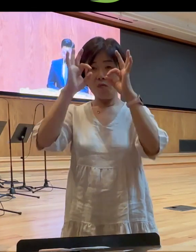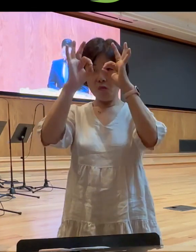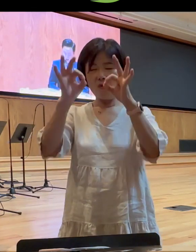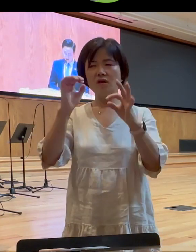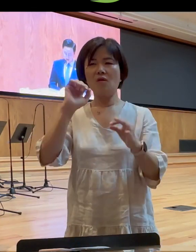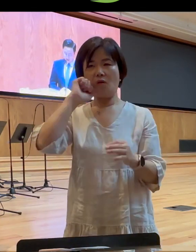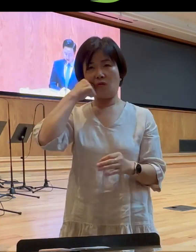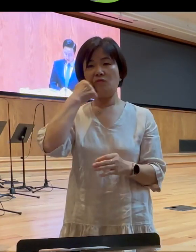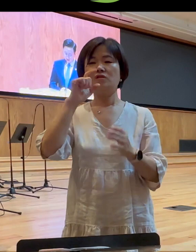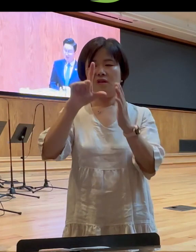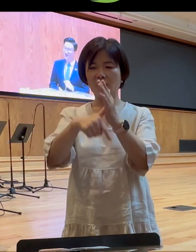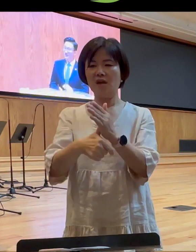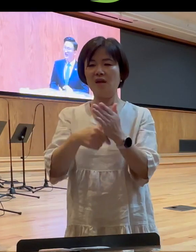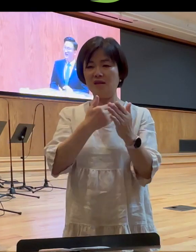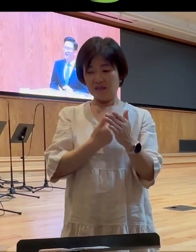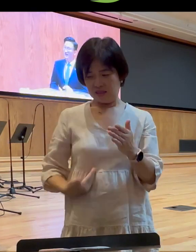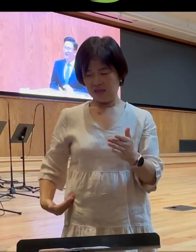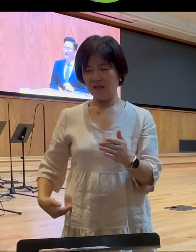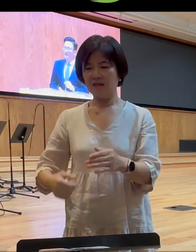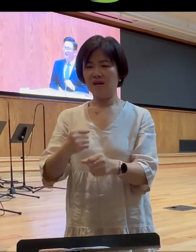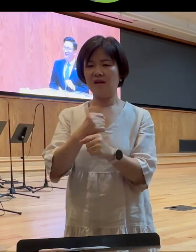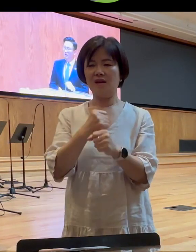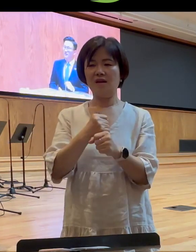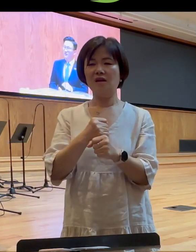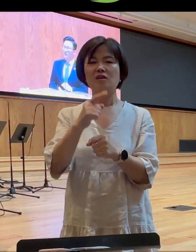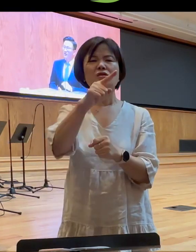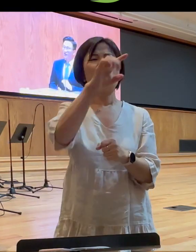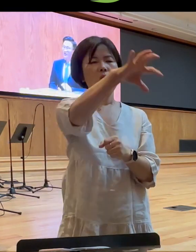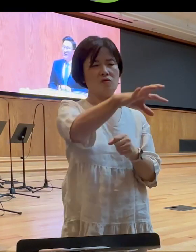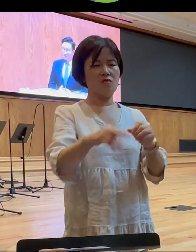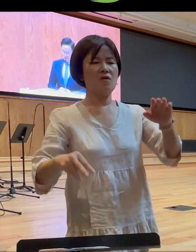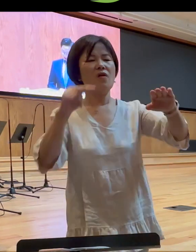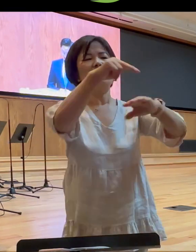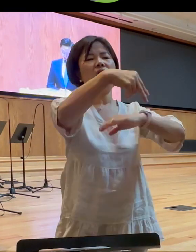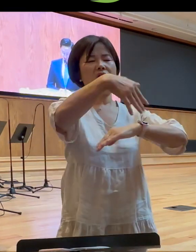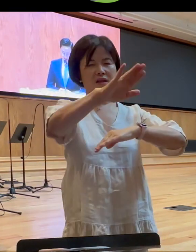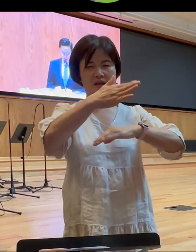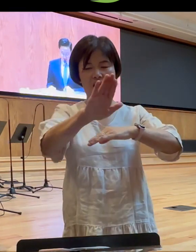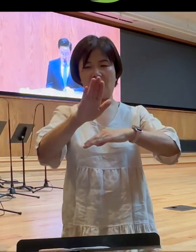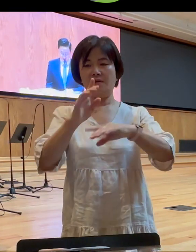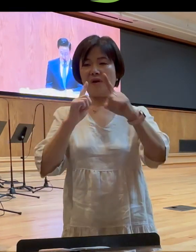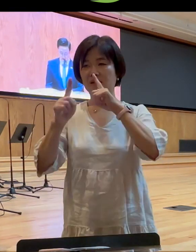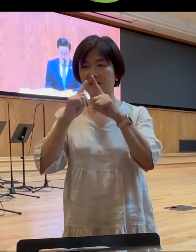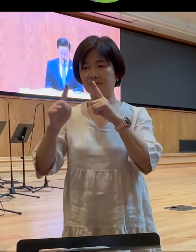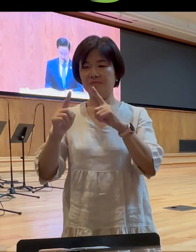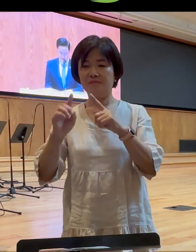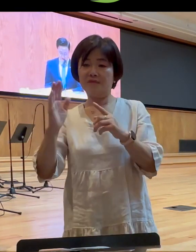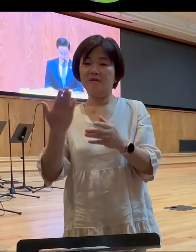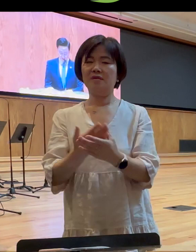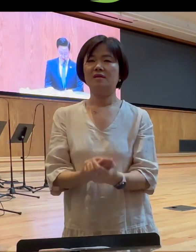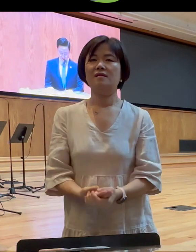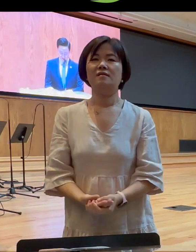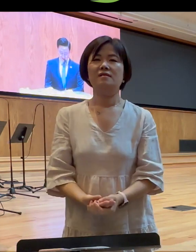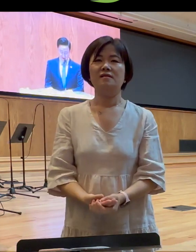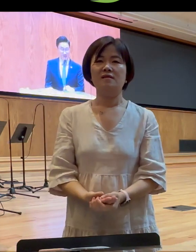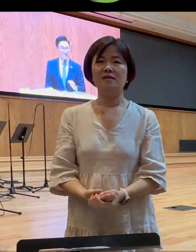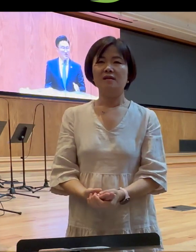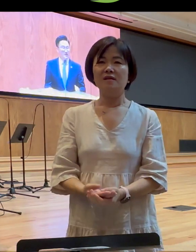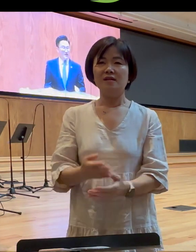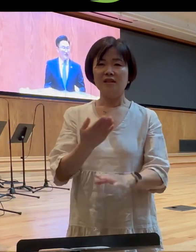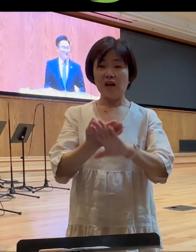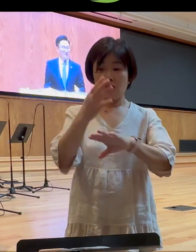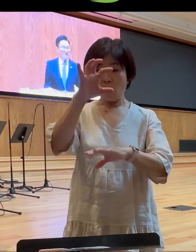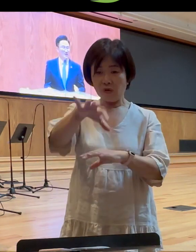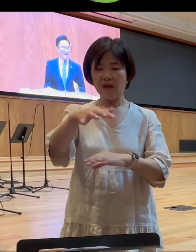때 제자들에게 저편으로 건너가자 말씀하신 것이죠. 다른